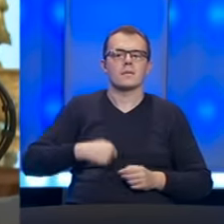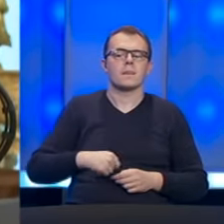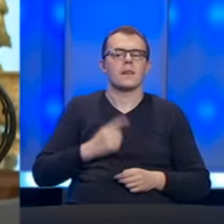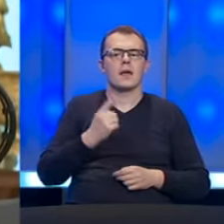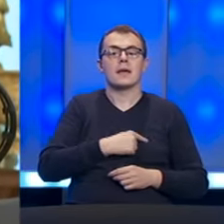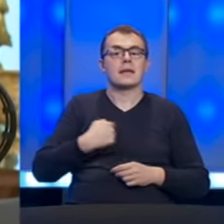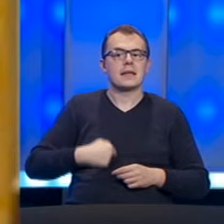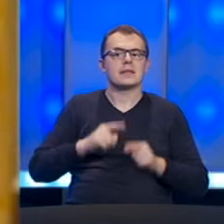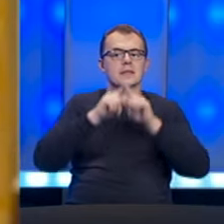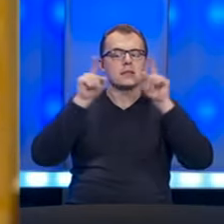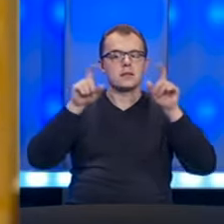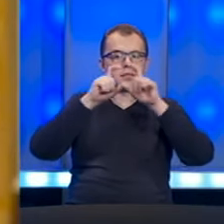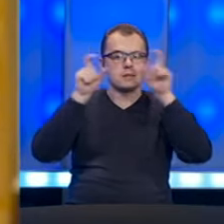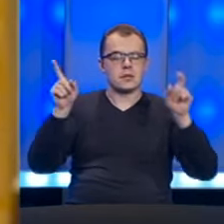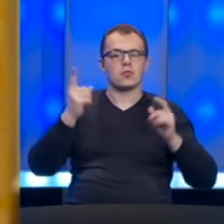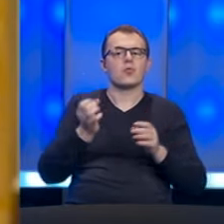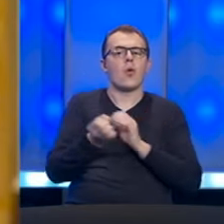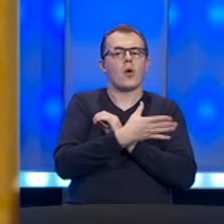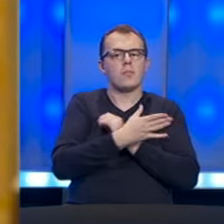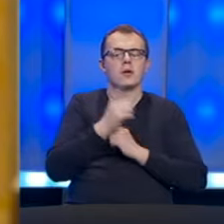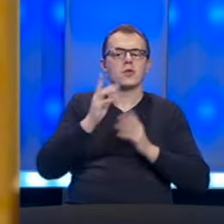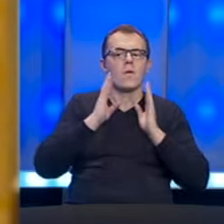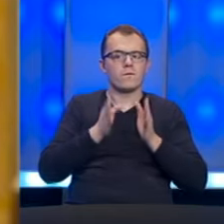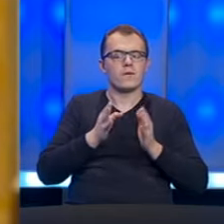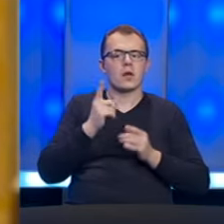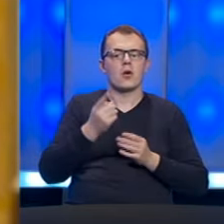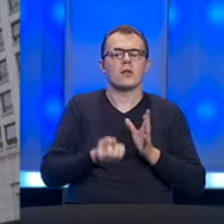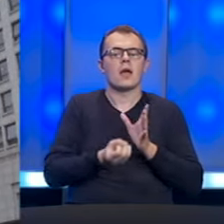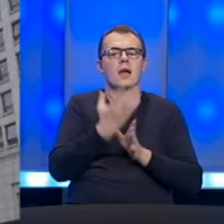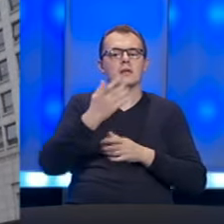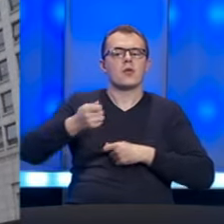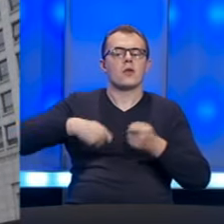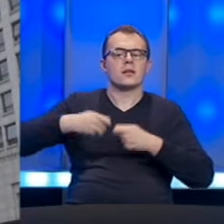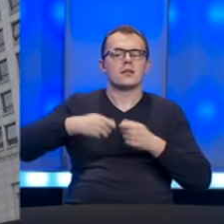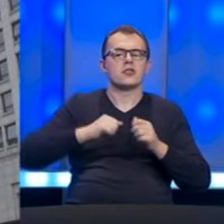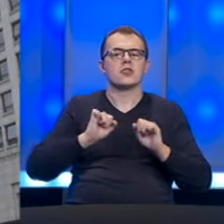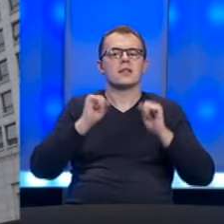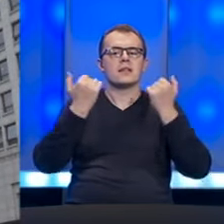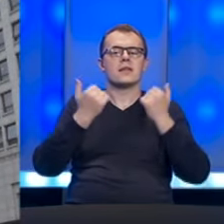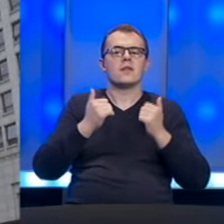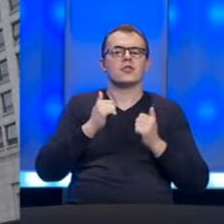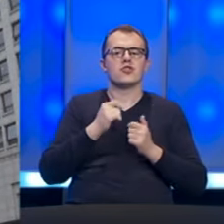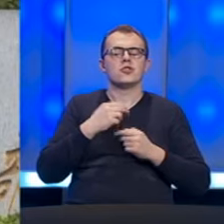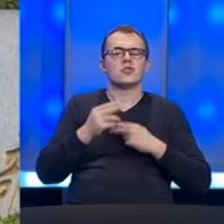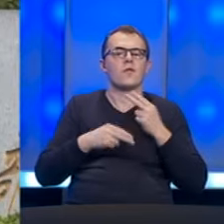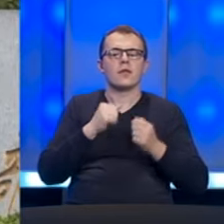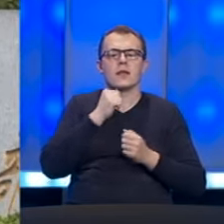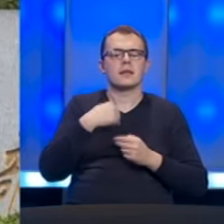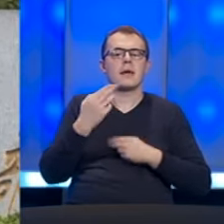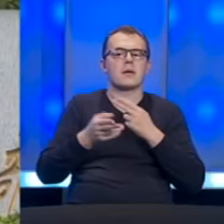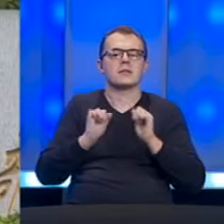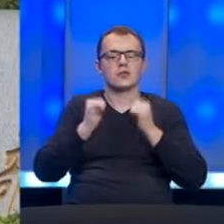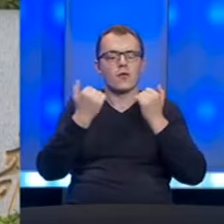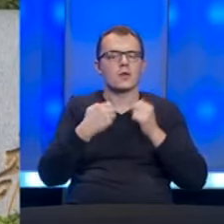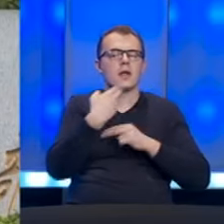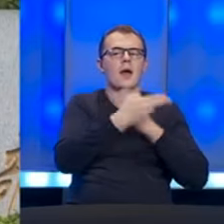je navode. Većina stručnjaka vjeruje da je virus nastao na tržnici divljih životinja u Wuhanu i da je prenesen sa životinja na